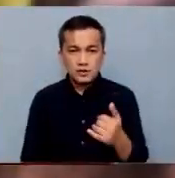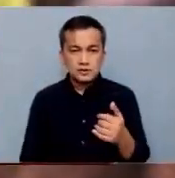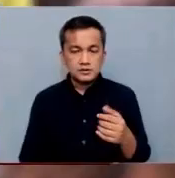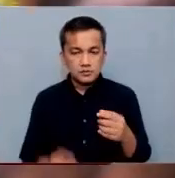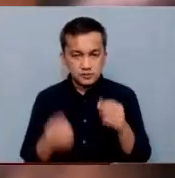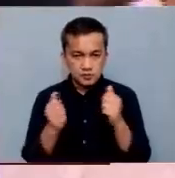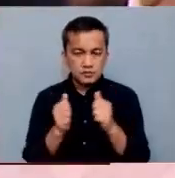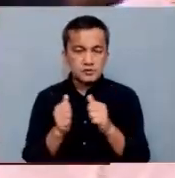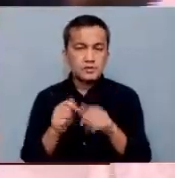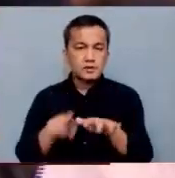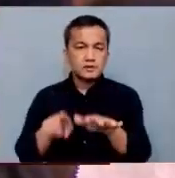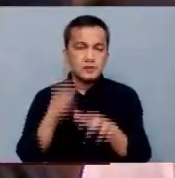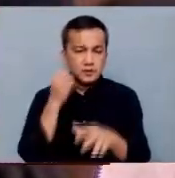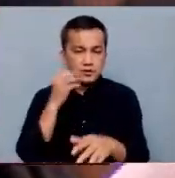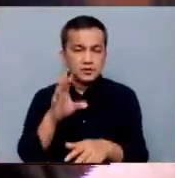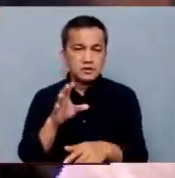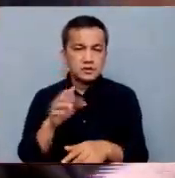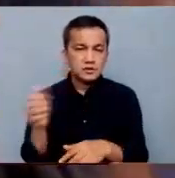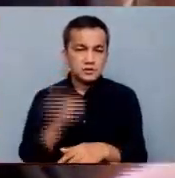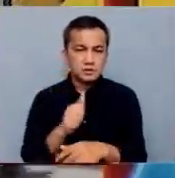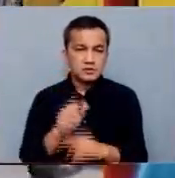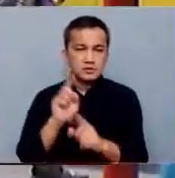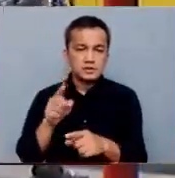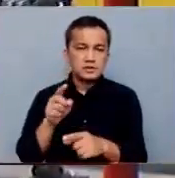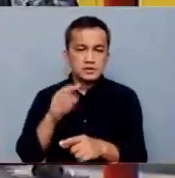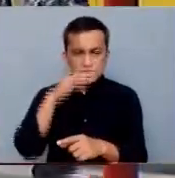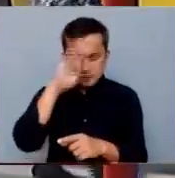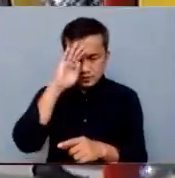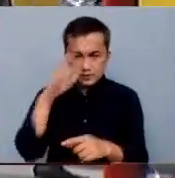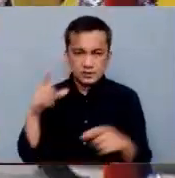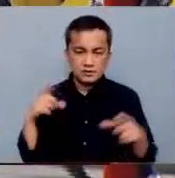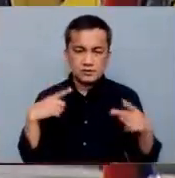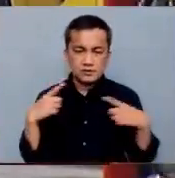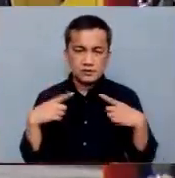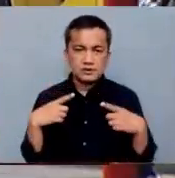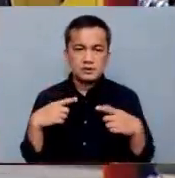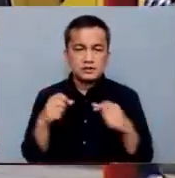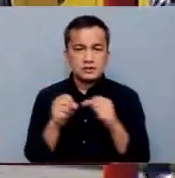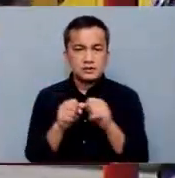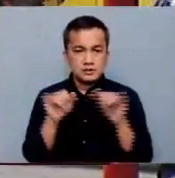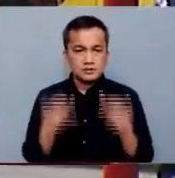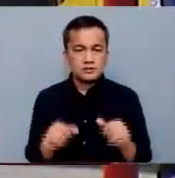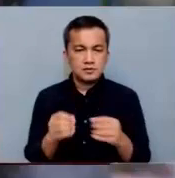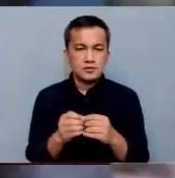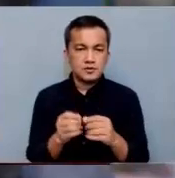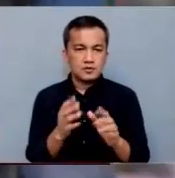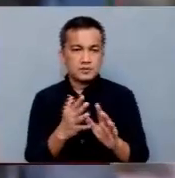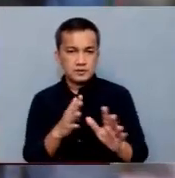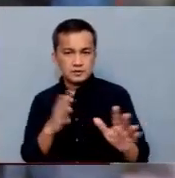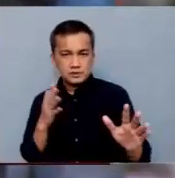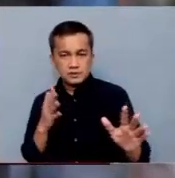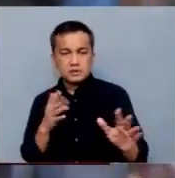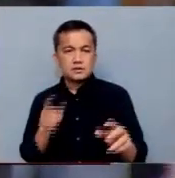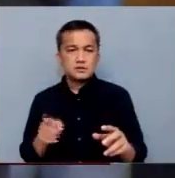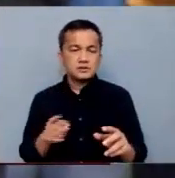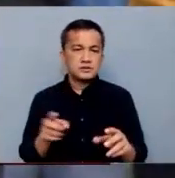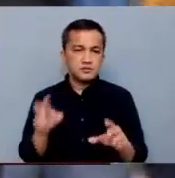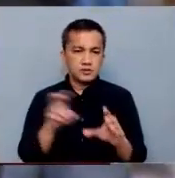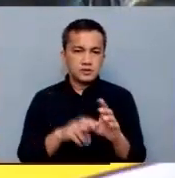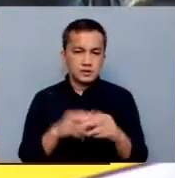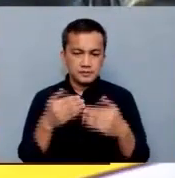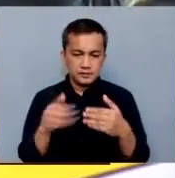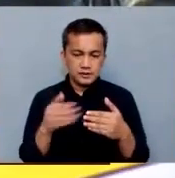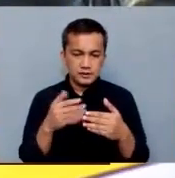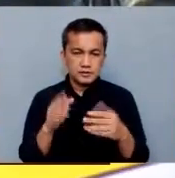mga commuter papuntang Cavite at Laguna. Kaya ang siste, mas humaba ang pila pagdating sa boarding gate ng mga